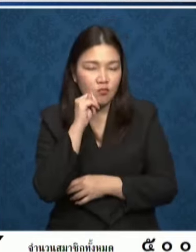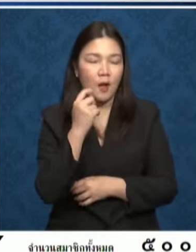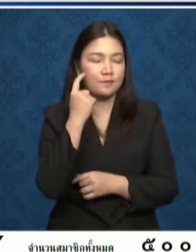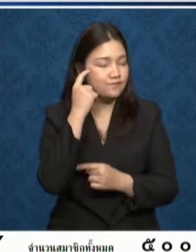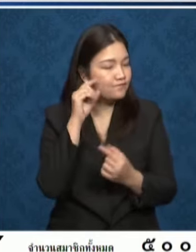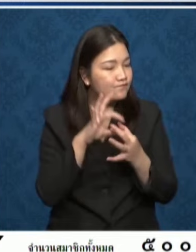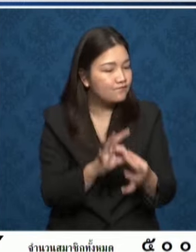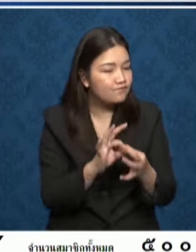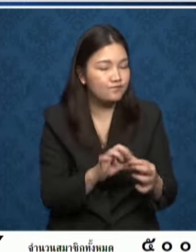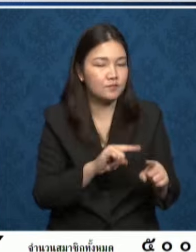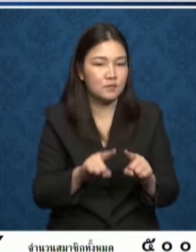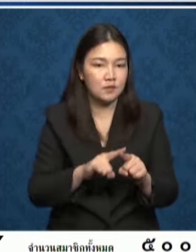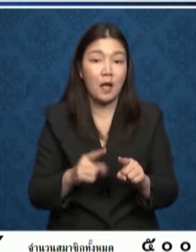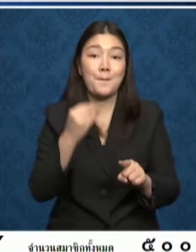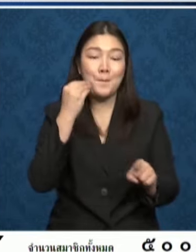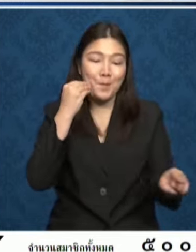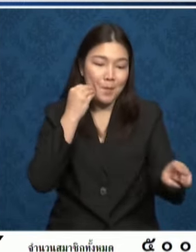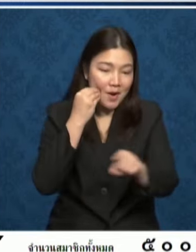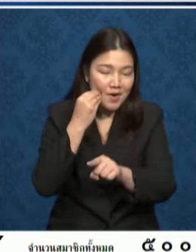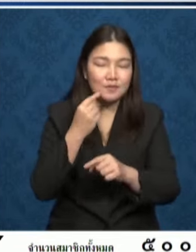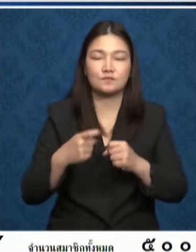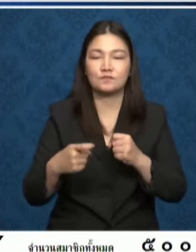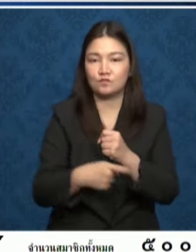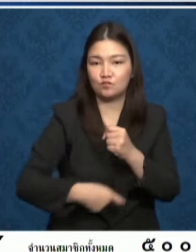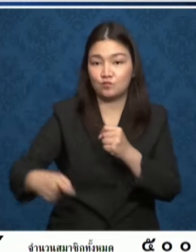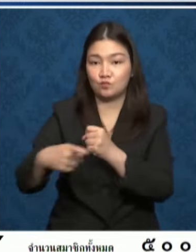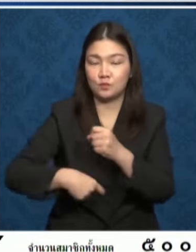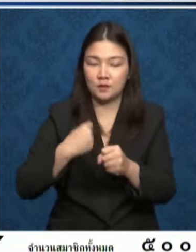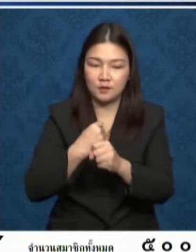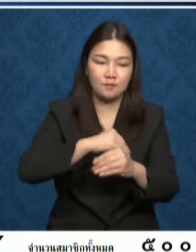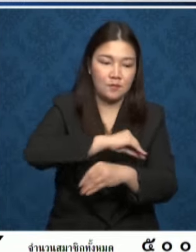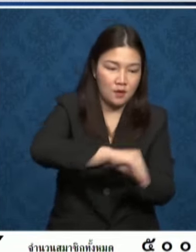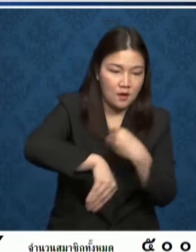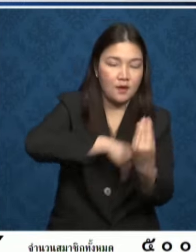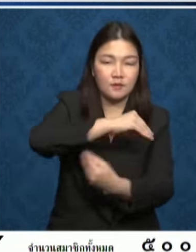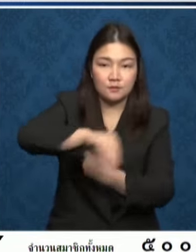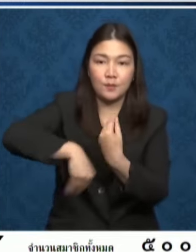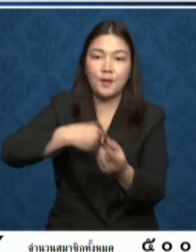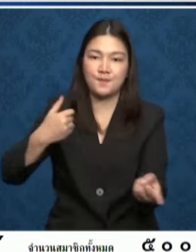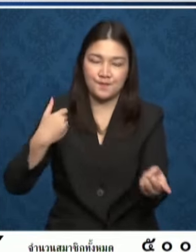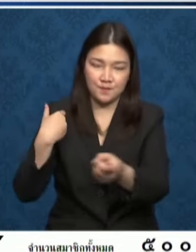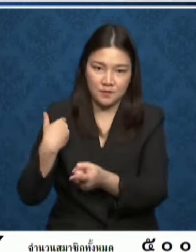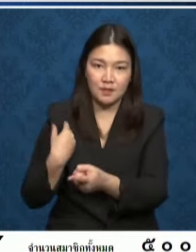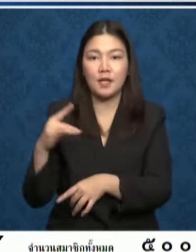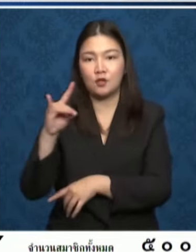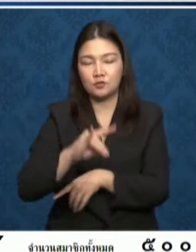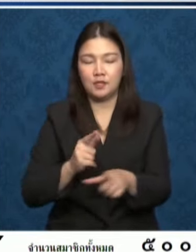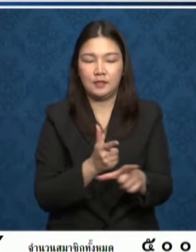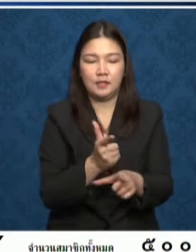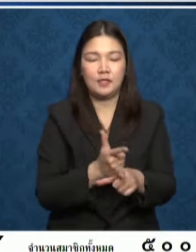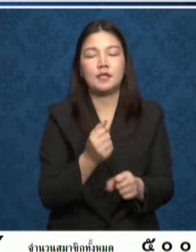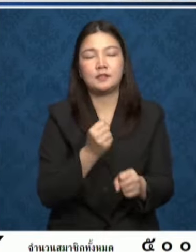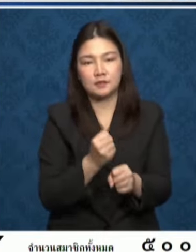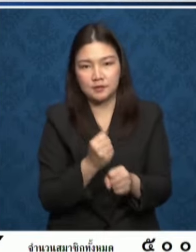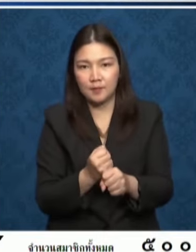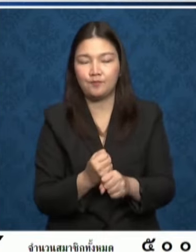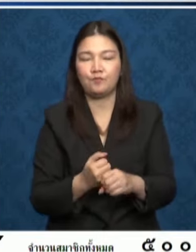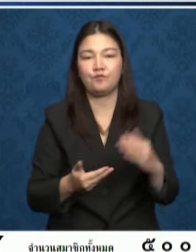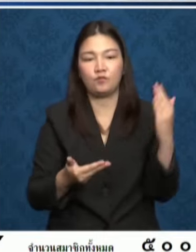อาชีพทำไร่ทำนาโดยเฉพาะการทำไร่หมุนเวียนนะครับรวมทั้งการอ่าเลี้ยงสัตว์นะครับเก็บหาหน่อ